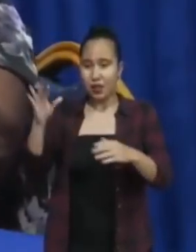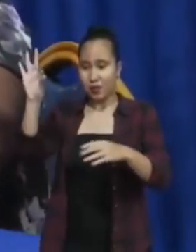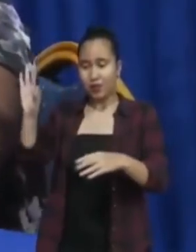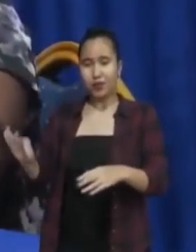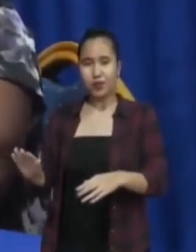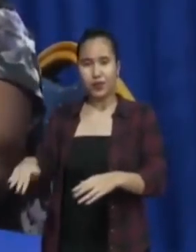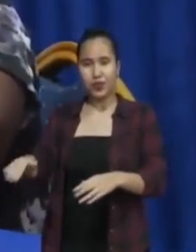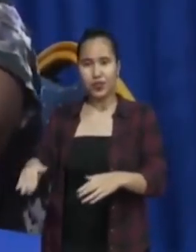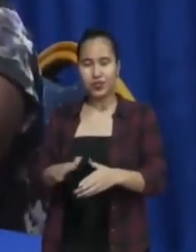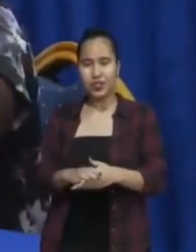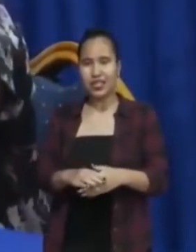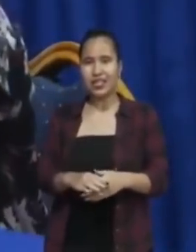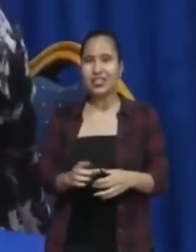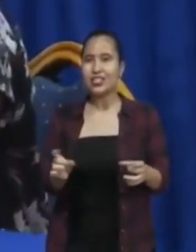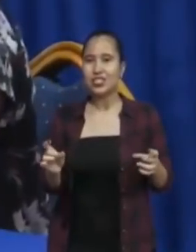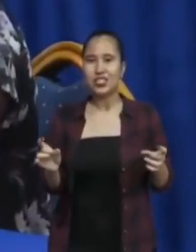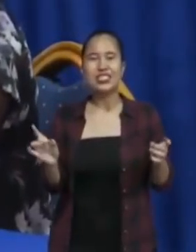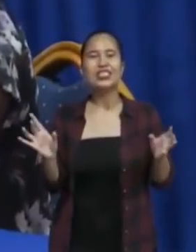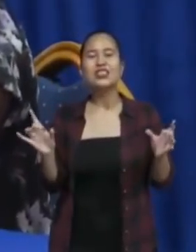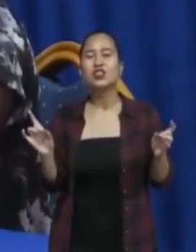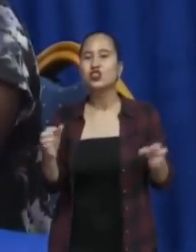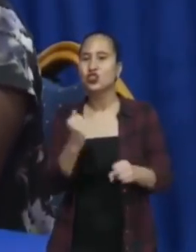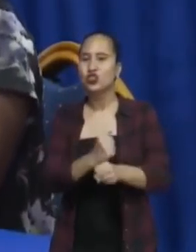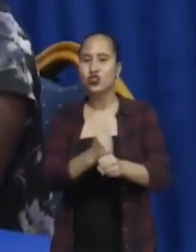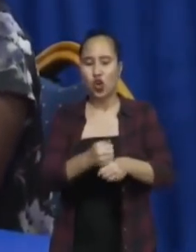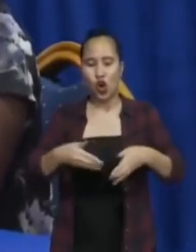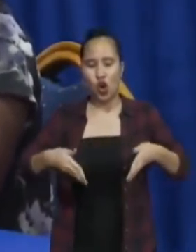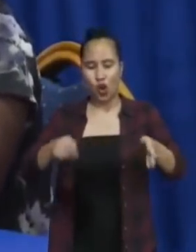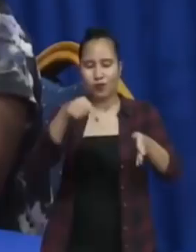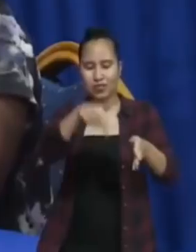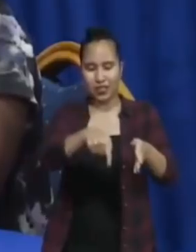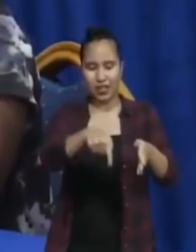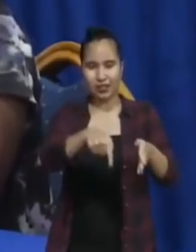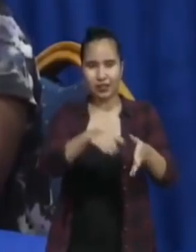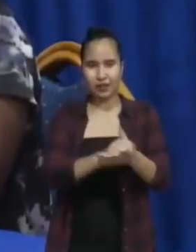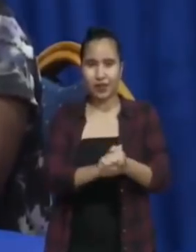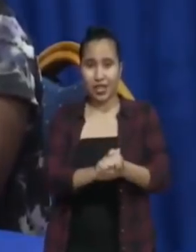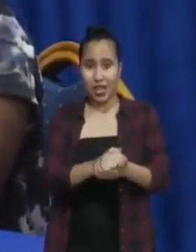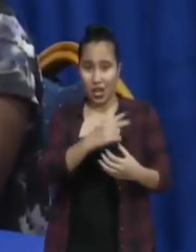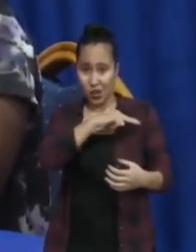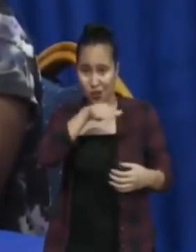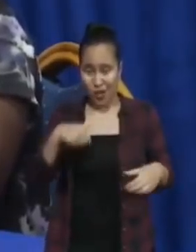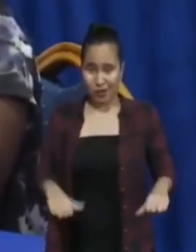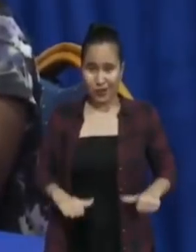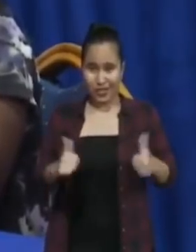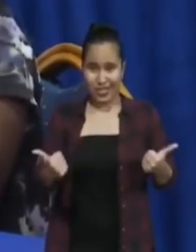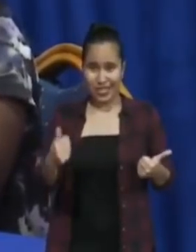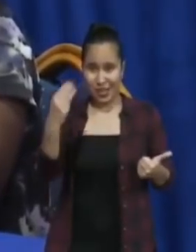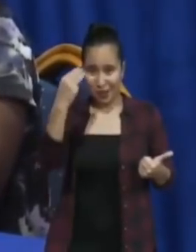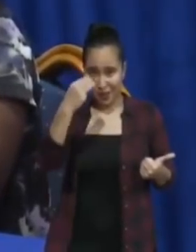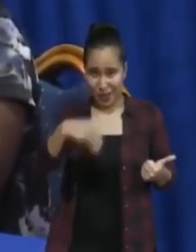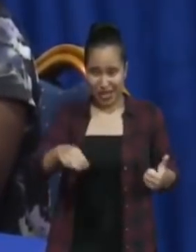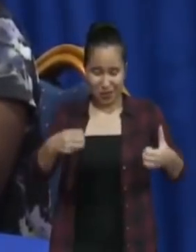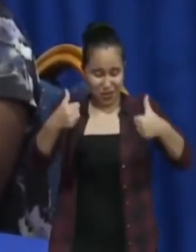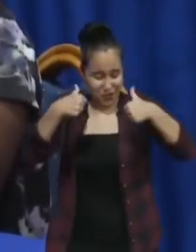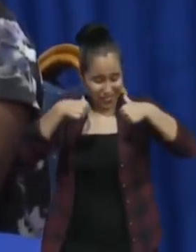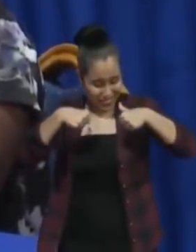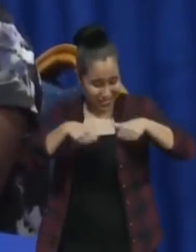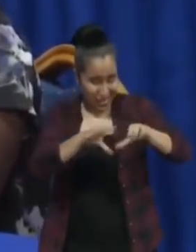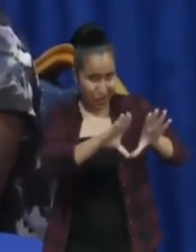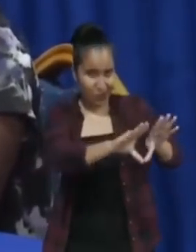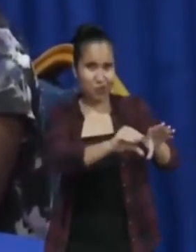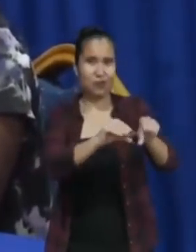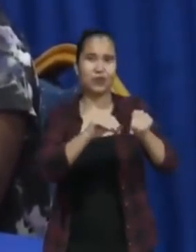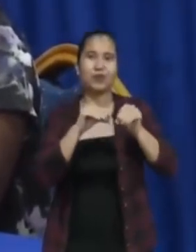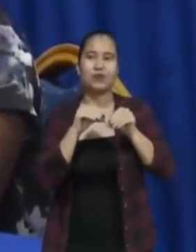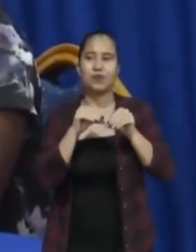oso. If u nu af niks voet doen na straat. En we beginnen maandag met die verscherpte maatregelen.